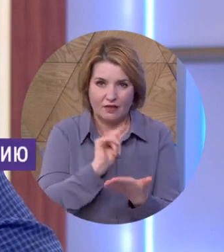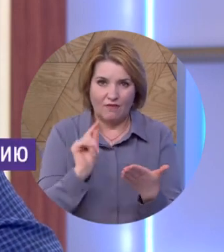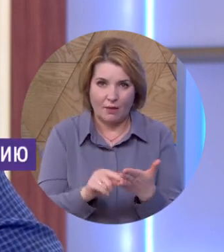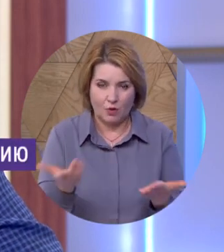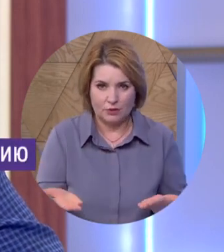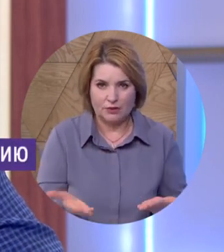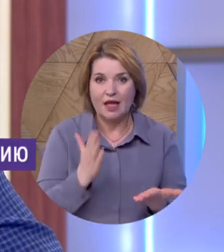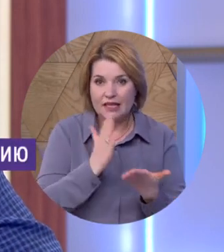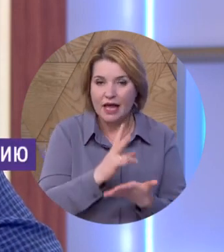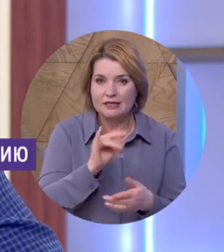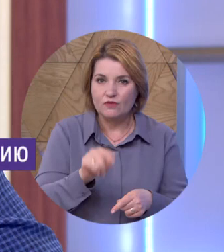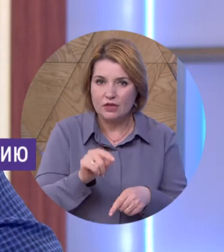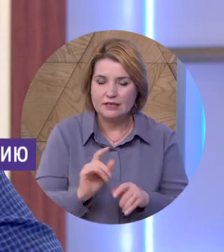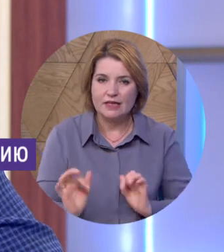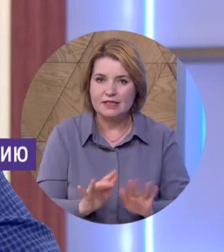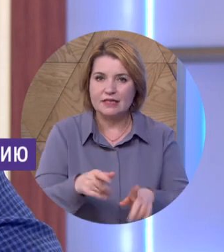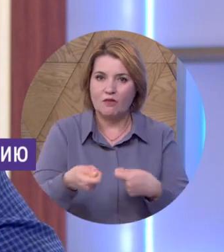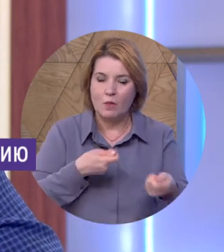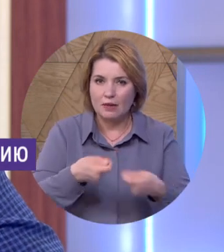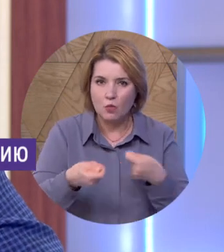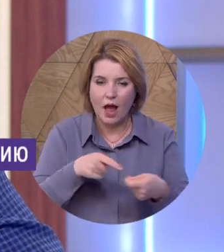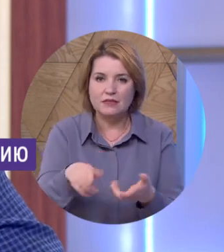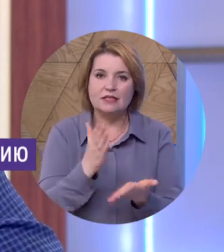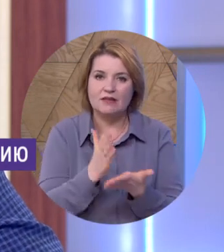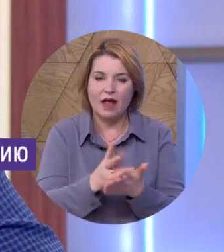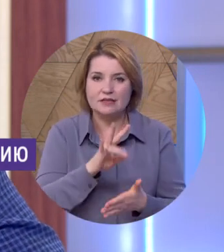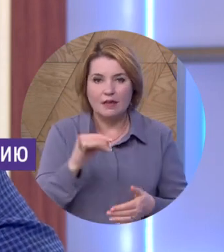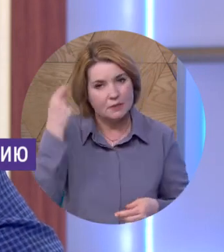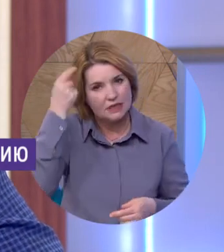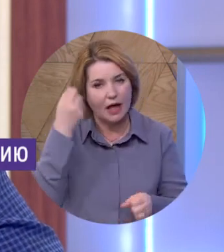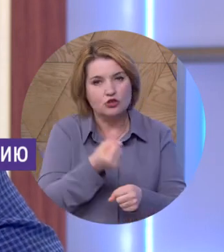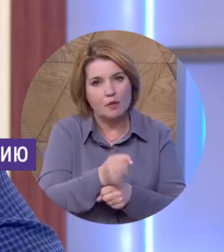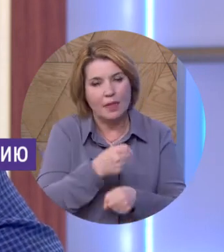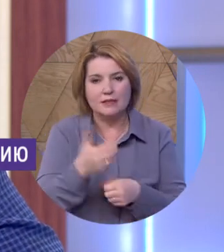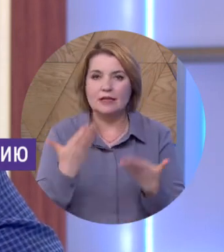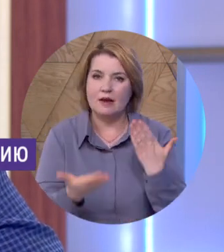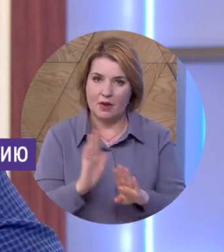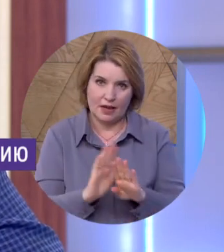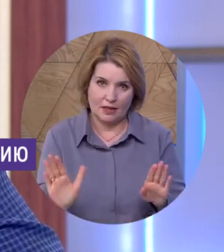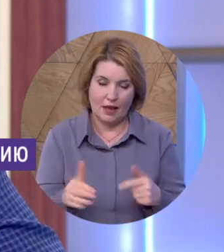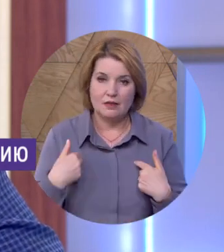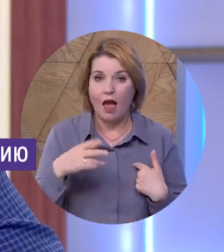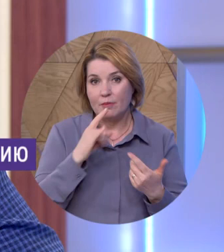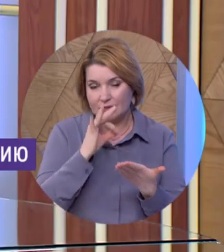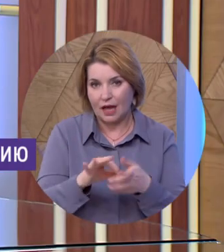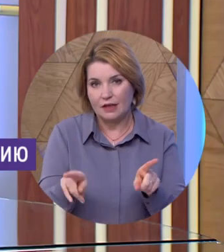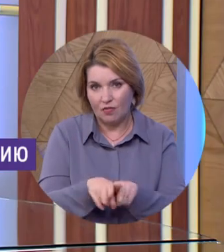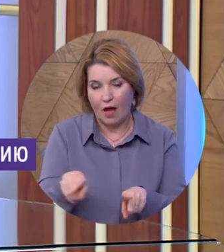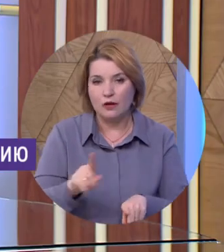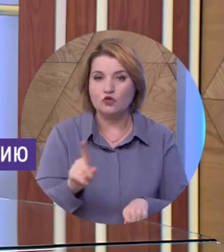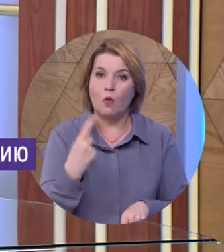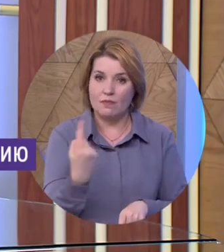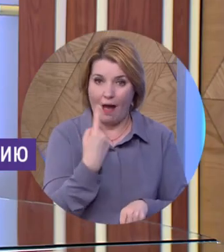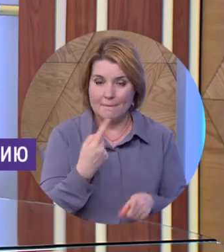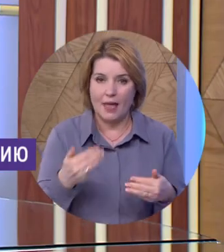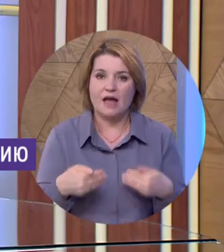или манипуляция, или действие направлено на нас, являются ли психологическим насилием или нет. И я бы выделил, например, такую последовательность, что первый